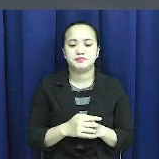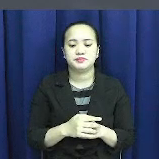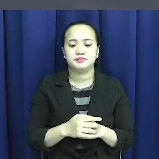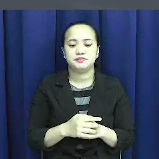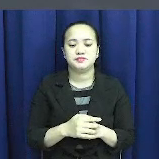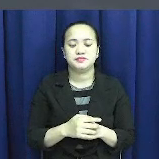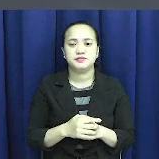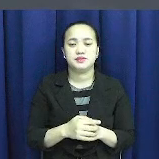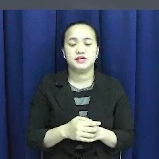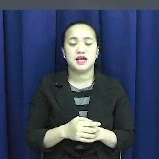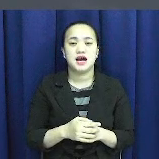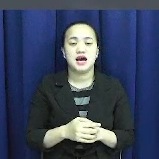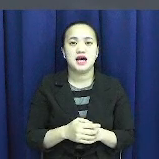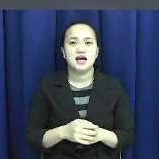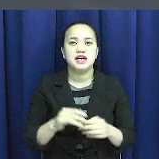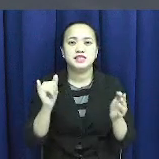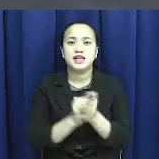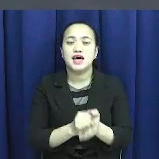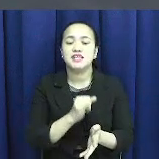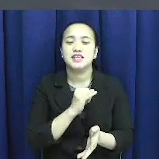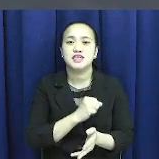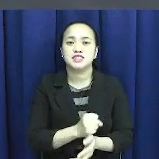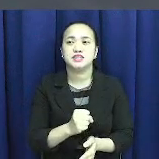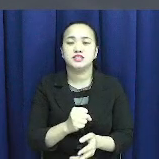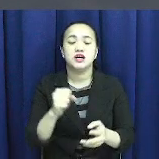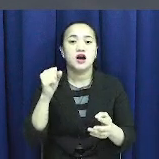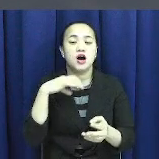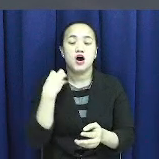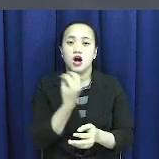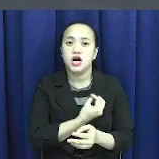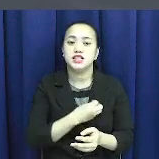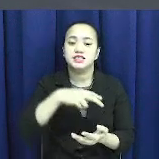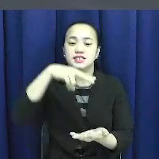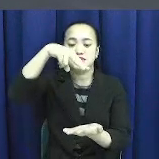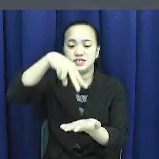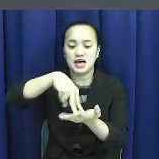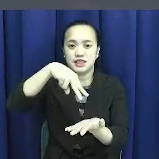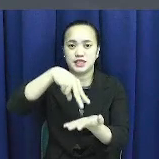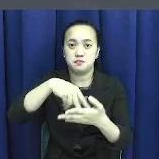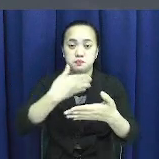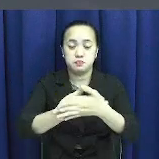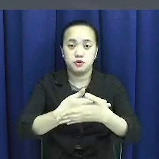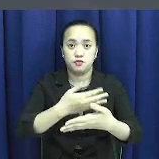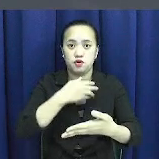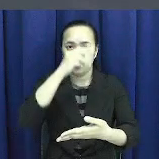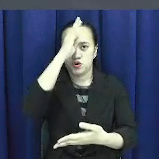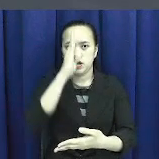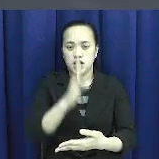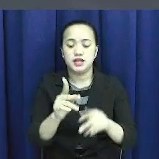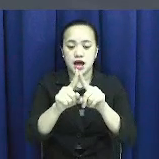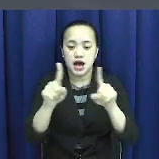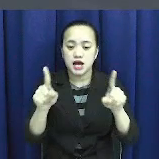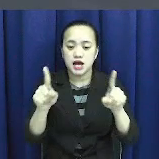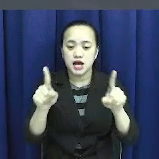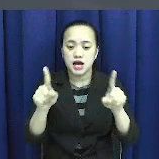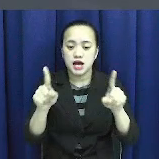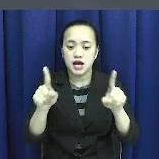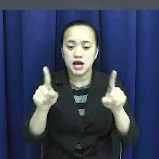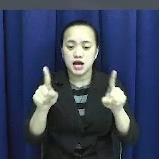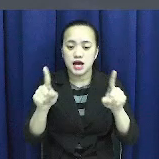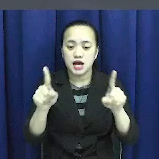pong kalagayan sa harapan ng Diyos bilang mga tao na tinubos ng Panginoon mula sa kabayaran ng